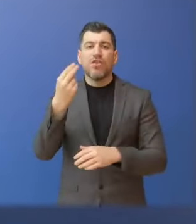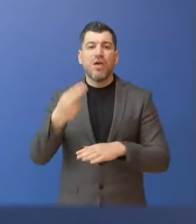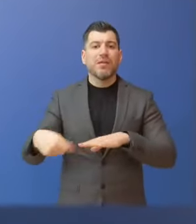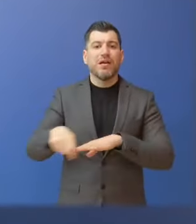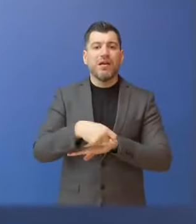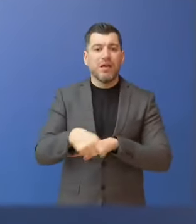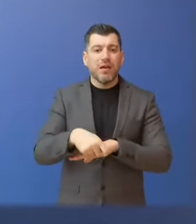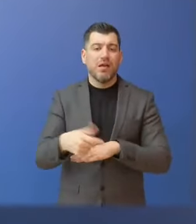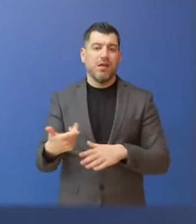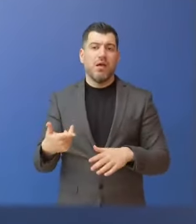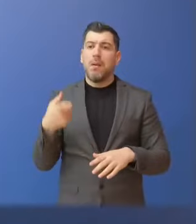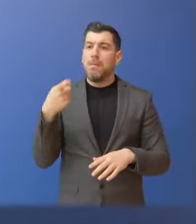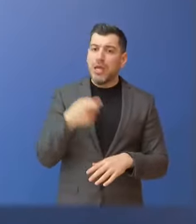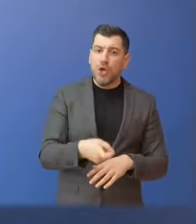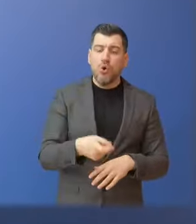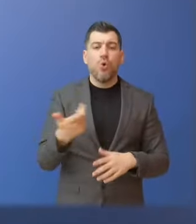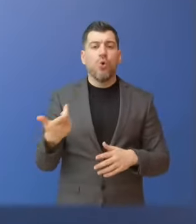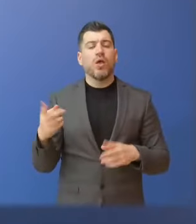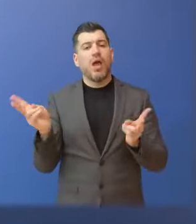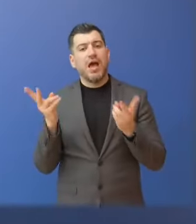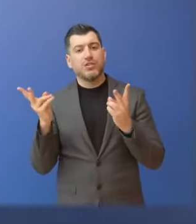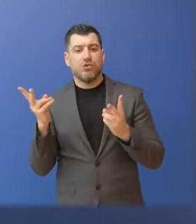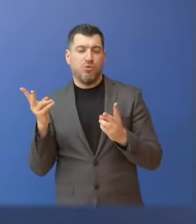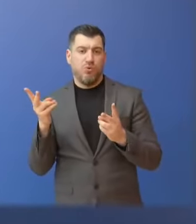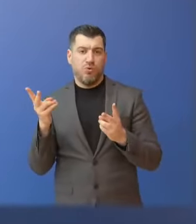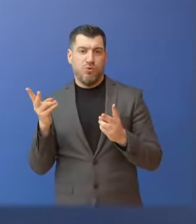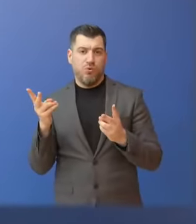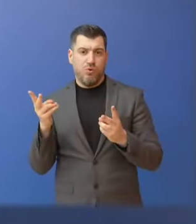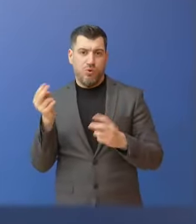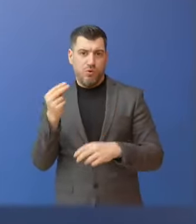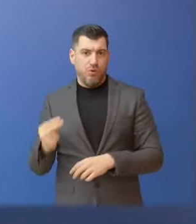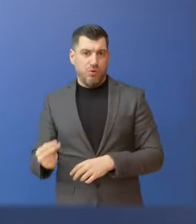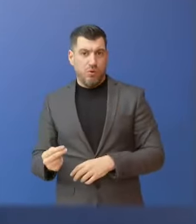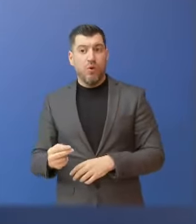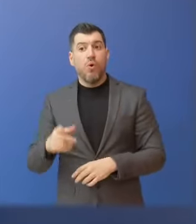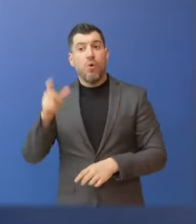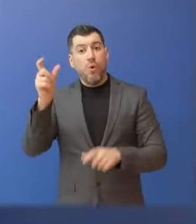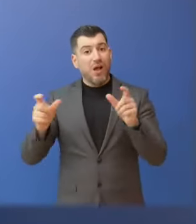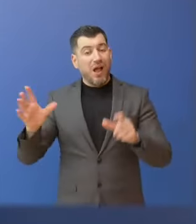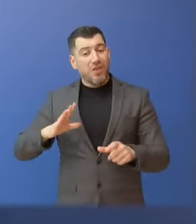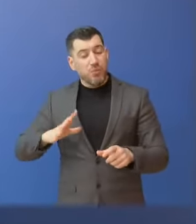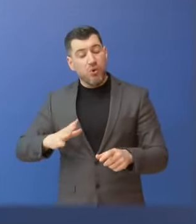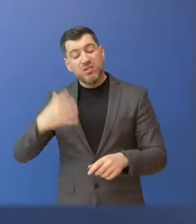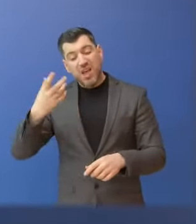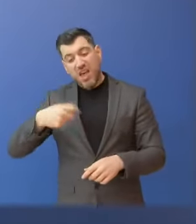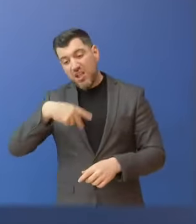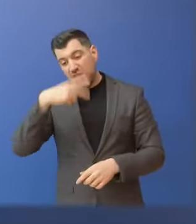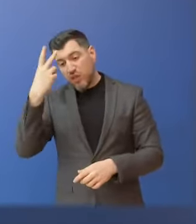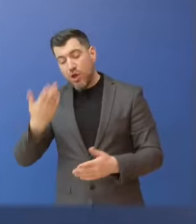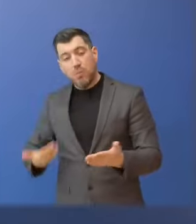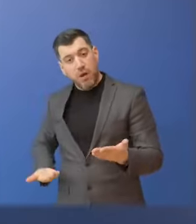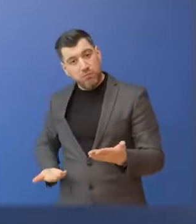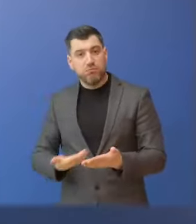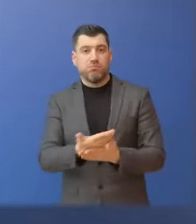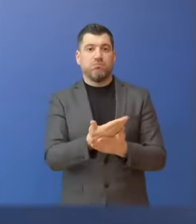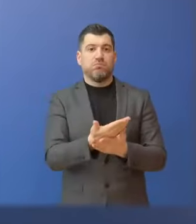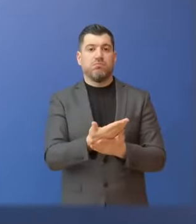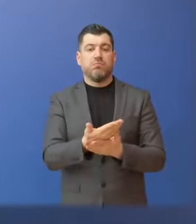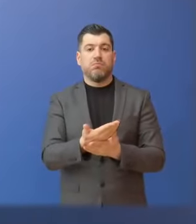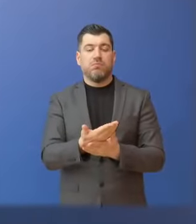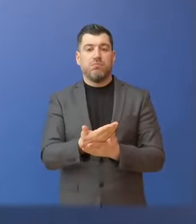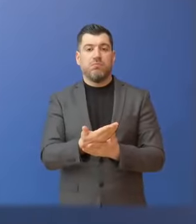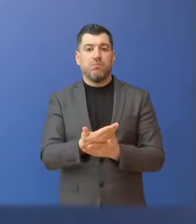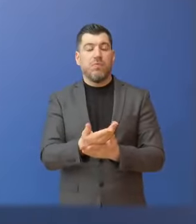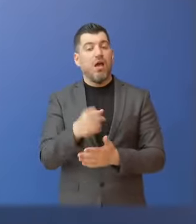αστικού δικαίου ο κάθε πολίτης έχει το δικαίωμα να κάνει μια μήνυση μια αγωγή και ο κάθε πολίτης προφανώς μπορεί να είναι μηνυόμενος ή